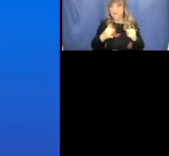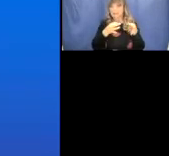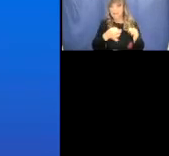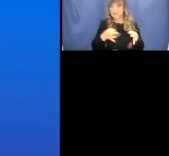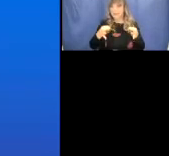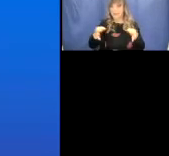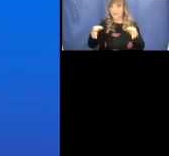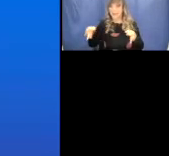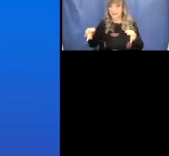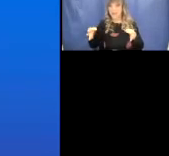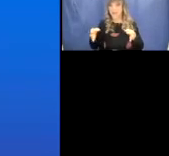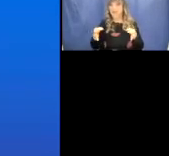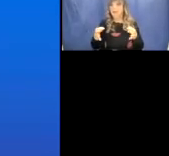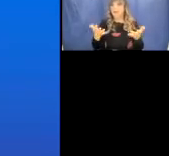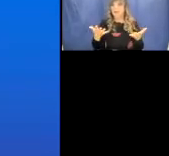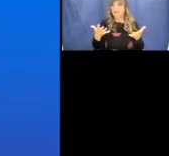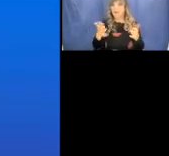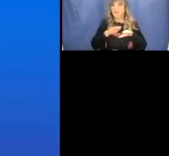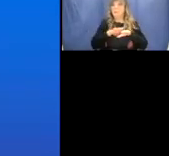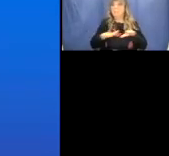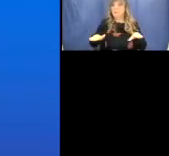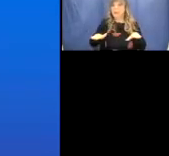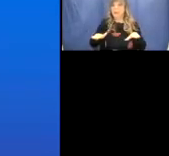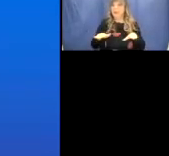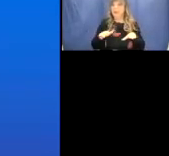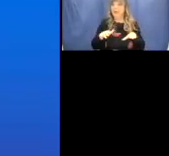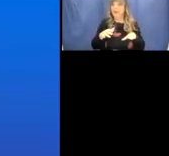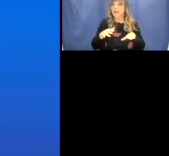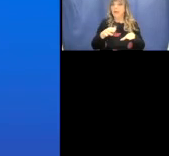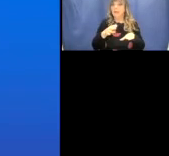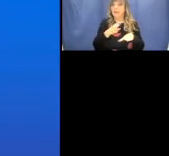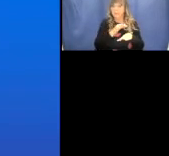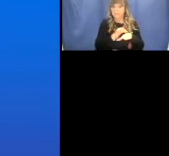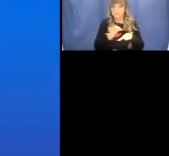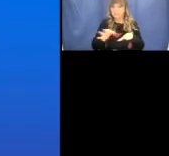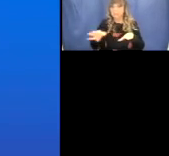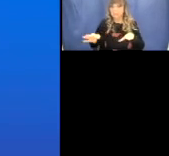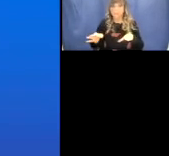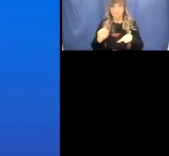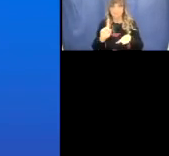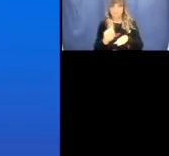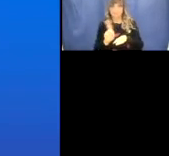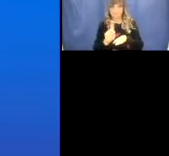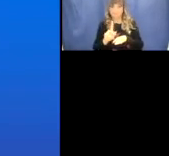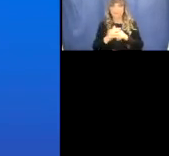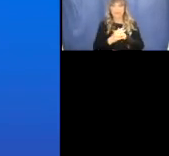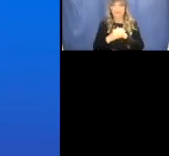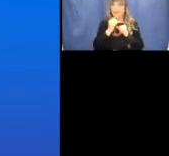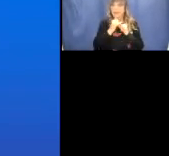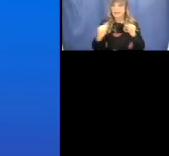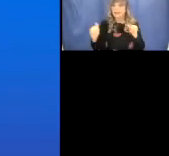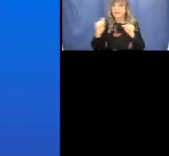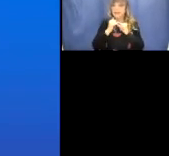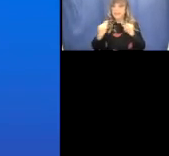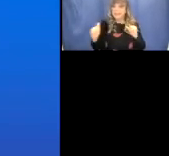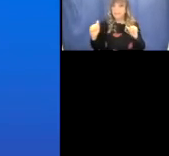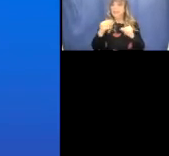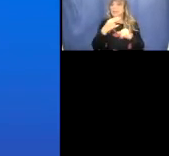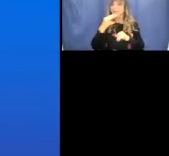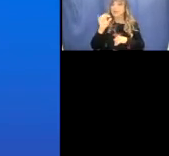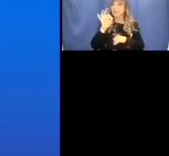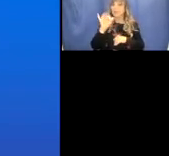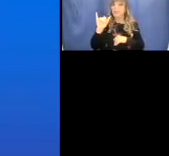complanari cioè non appartengono allo stesso piano i fili questi allineamenti vengono detti filari finali